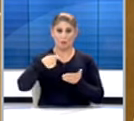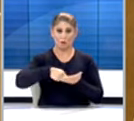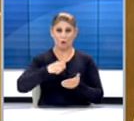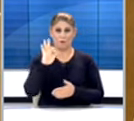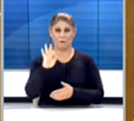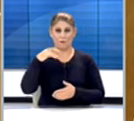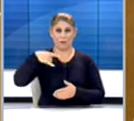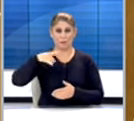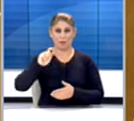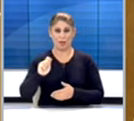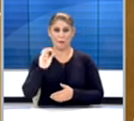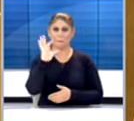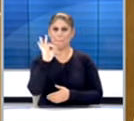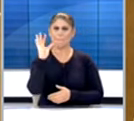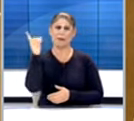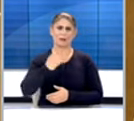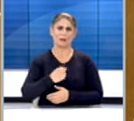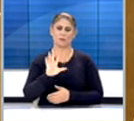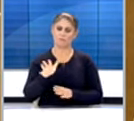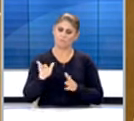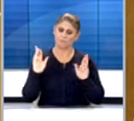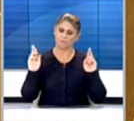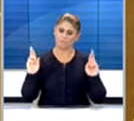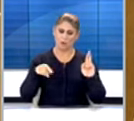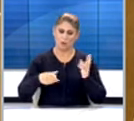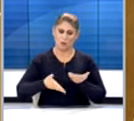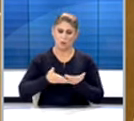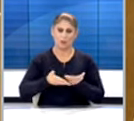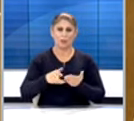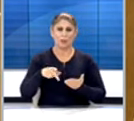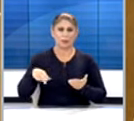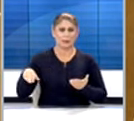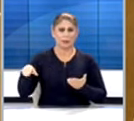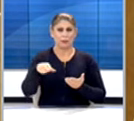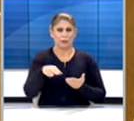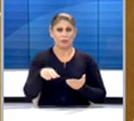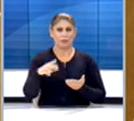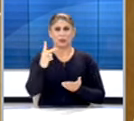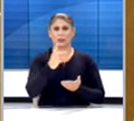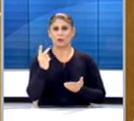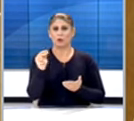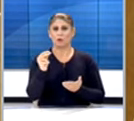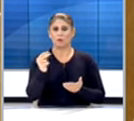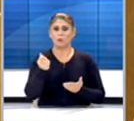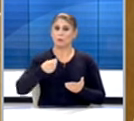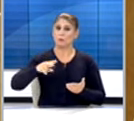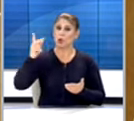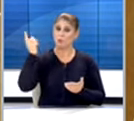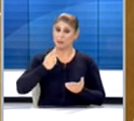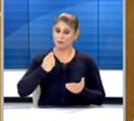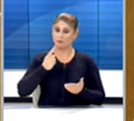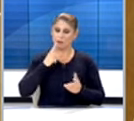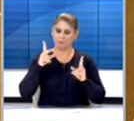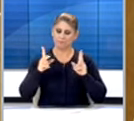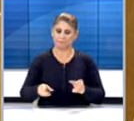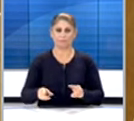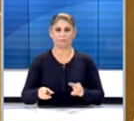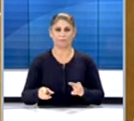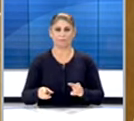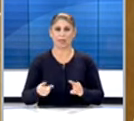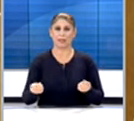κατά 50%. Ελπίζω αυτό να βοηθήσει τους συναδέλφους της κοινοβουλευτικής πλειοψηφίας να σταματήσουν